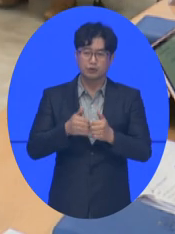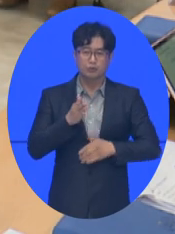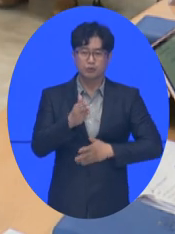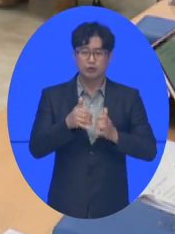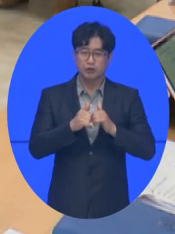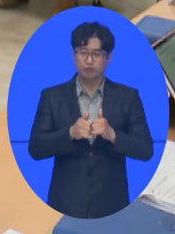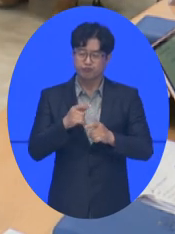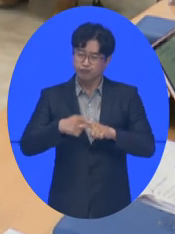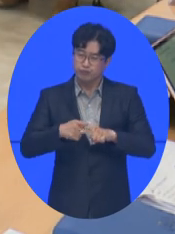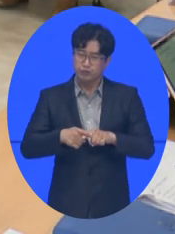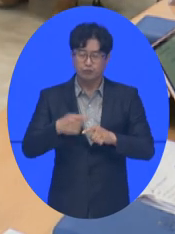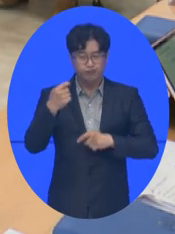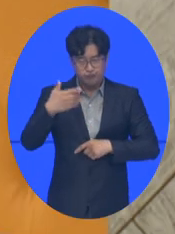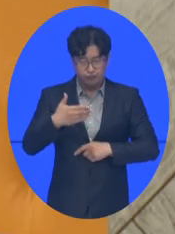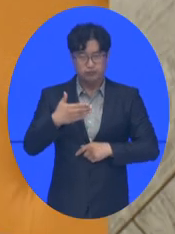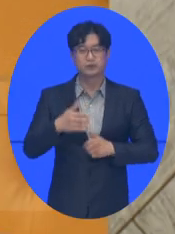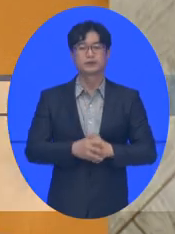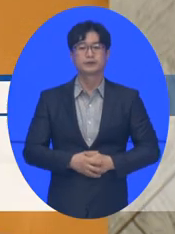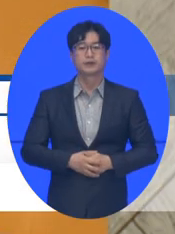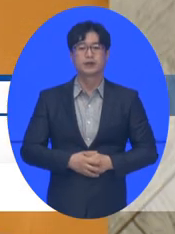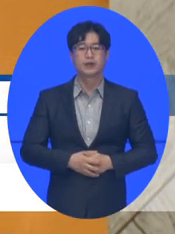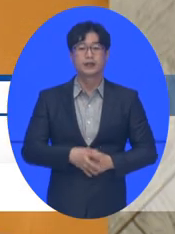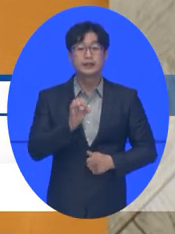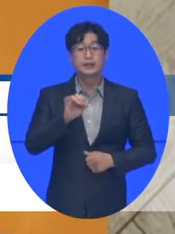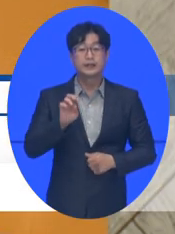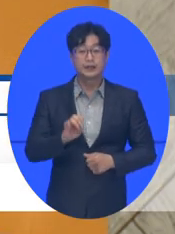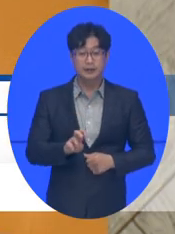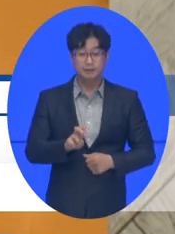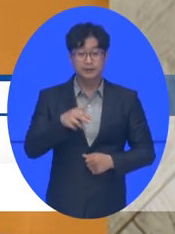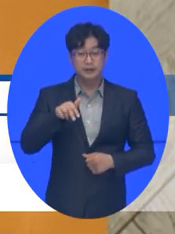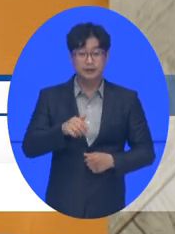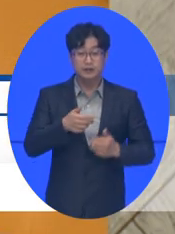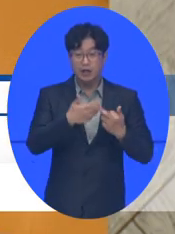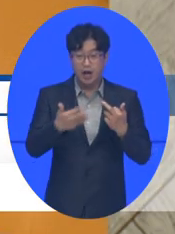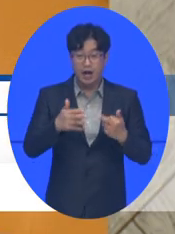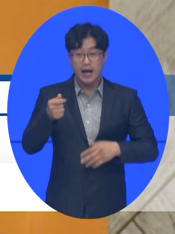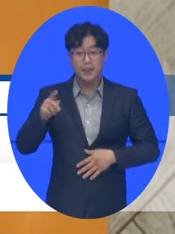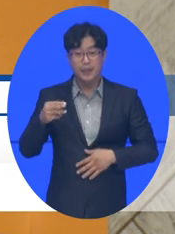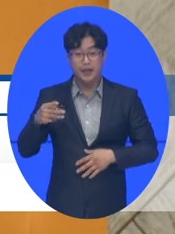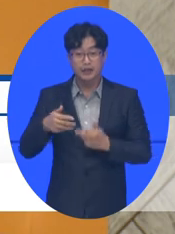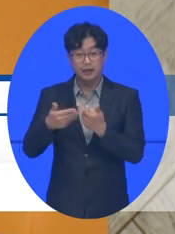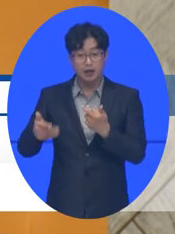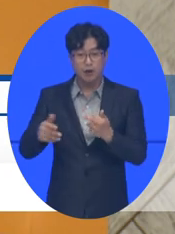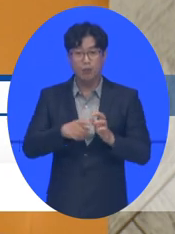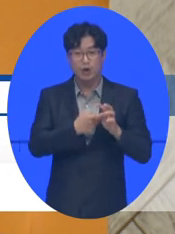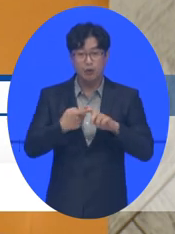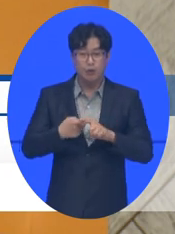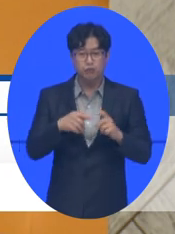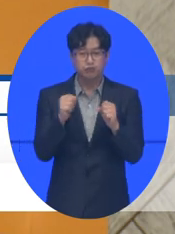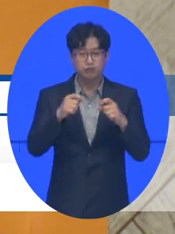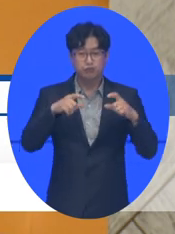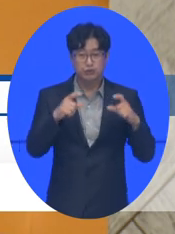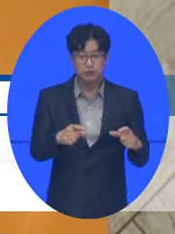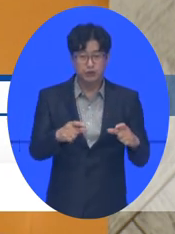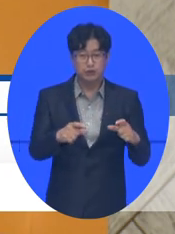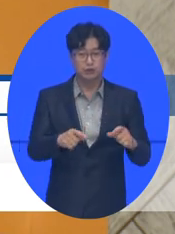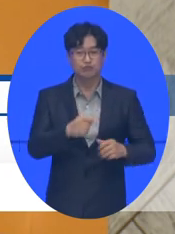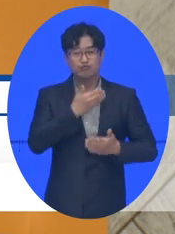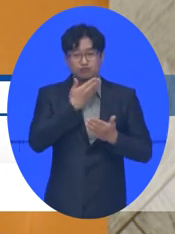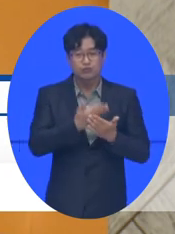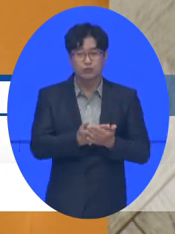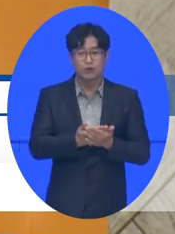분석, 자문을 진행한 겁니다. 임진강과 또 한탄강에 관련된 부분이 경기 북부에서 가장 중요한 또 핵심의